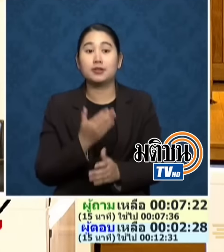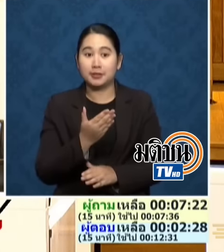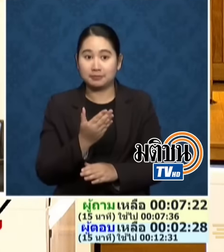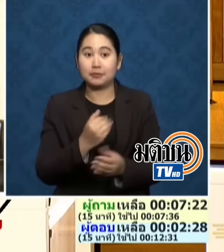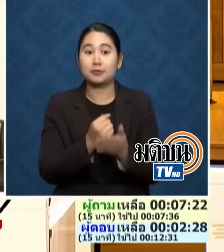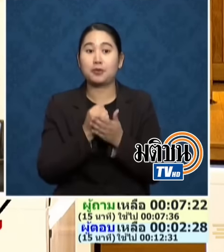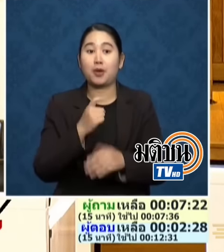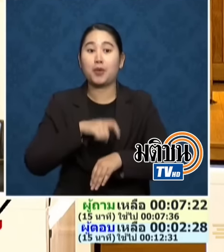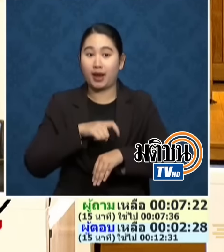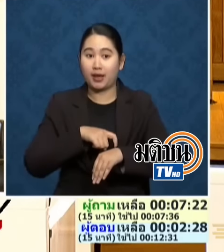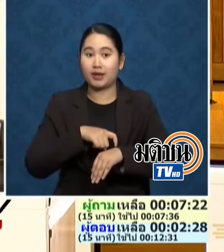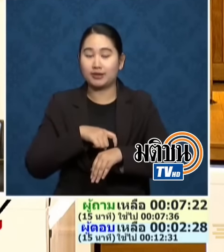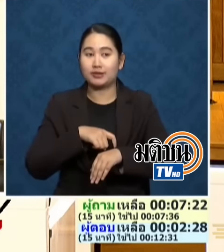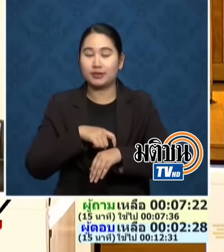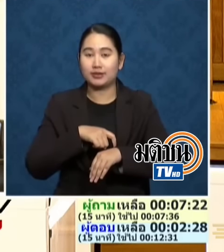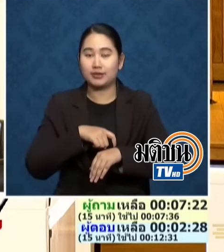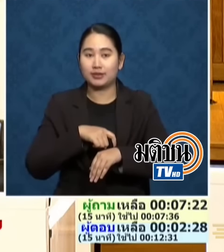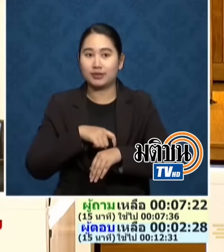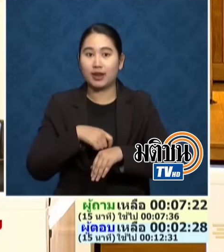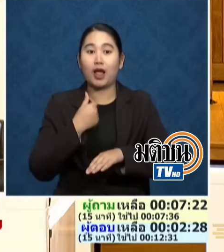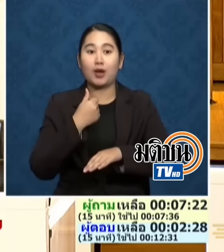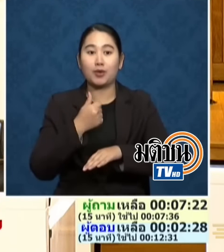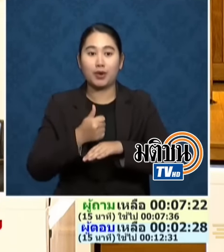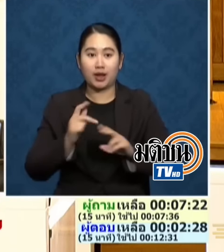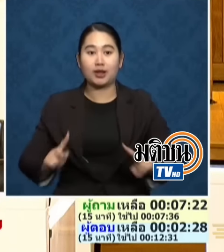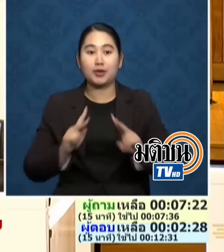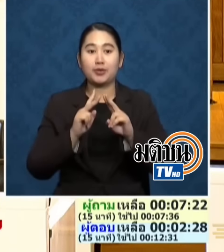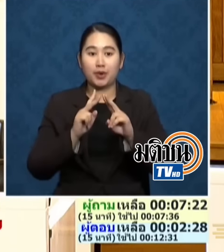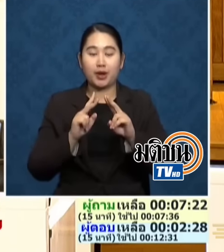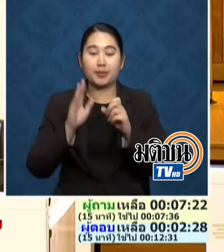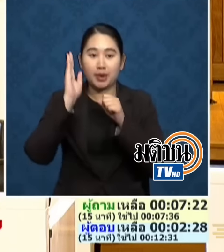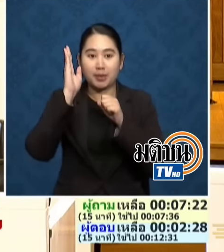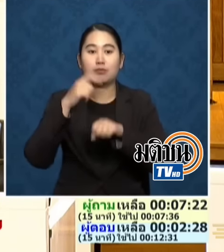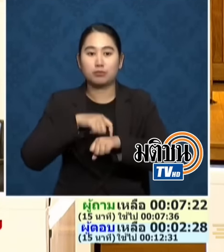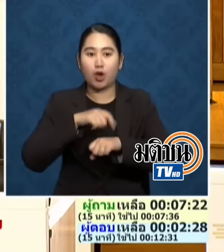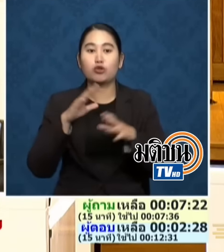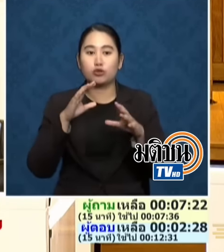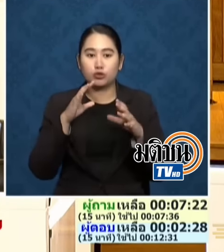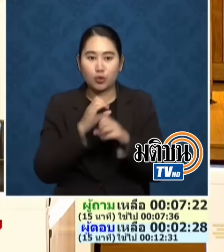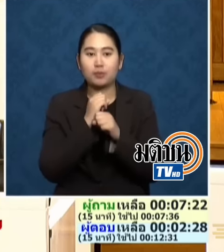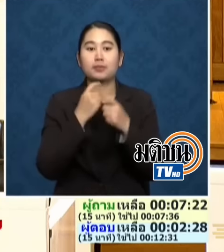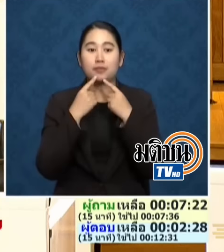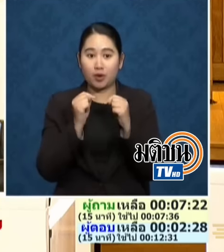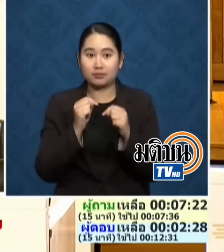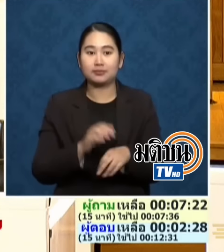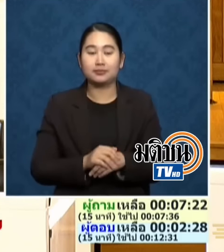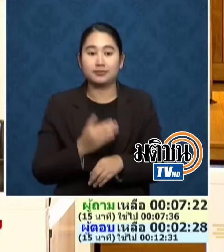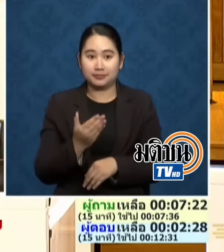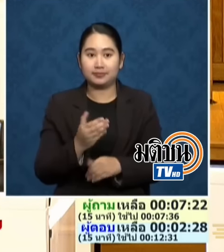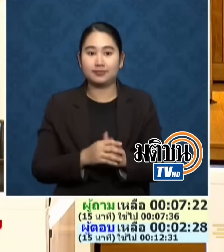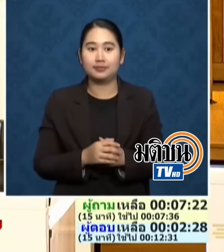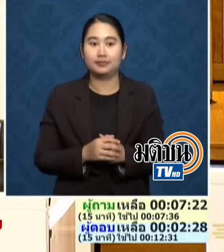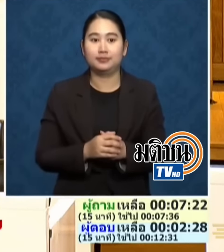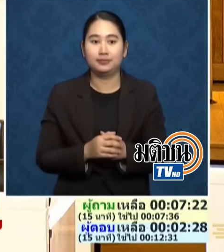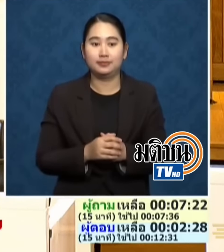คามโโา ท่านลับพริวาการเขาสุขเศษรษาก่อน ท่านกวงต้องตอบสนๆหน่อยครักำตามนี้เชิดครับ